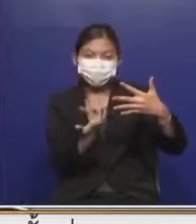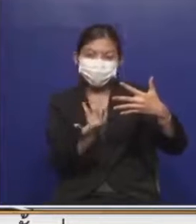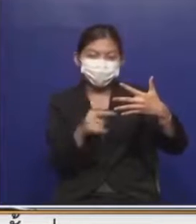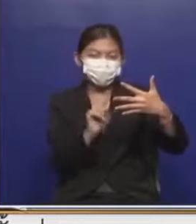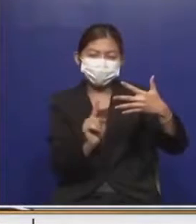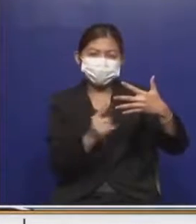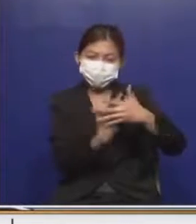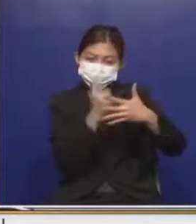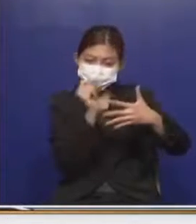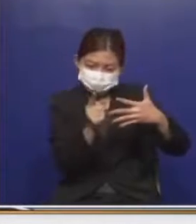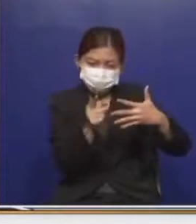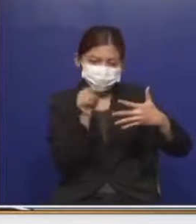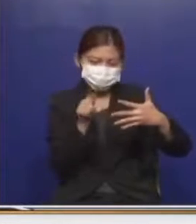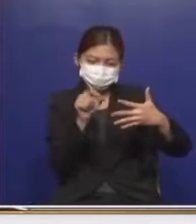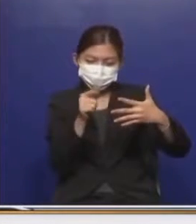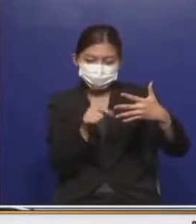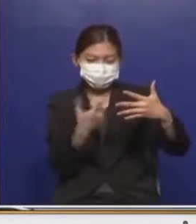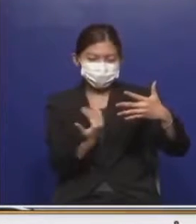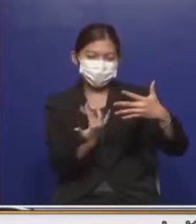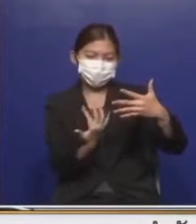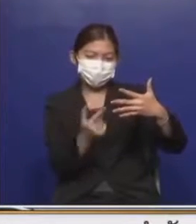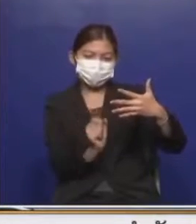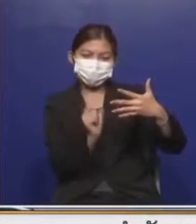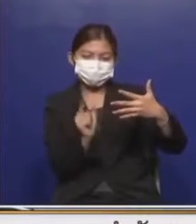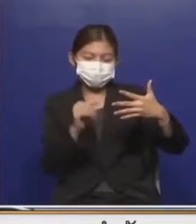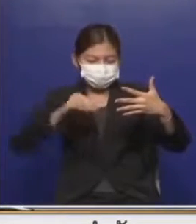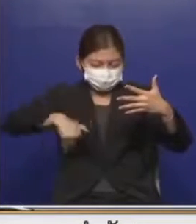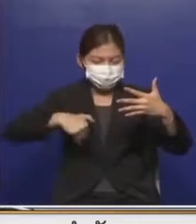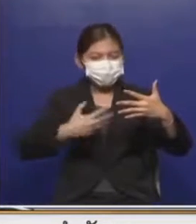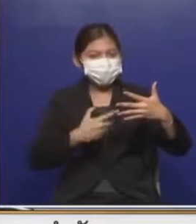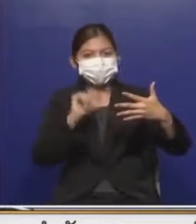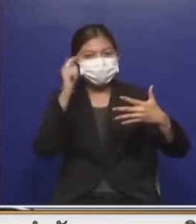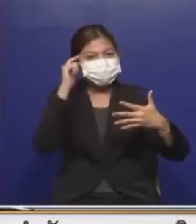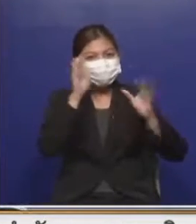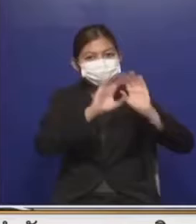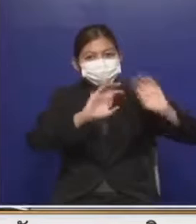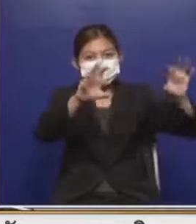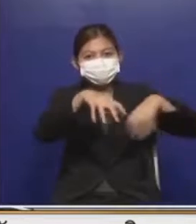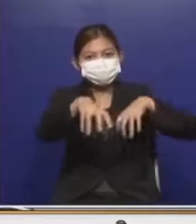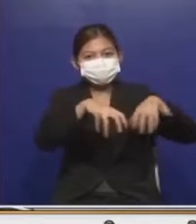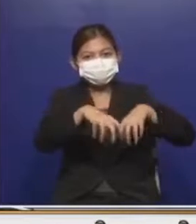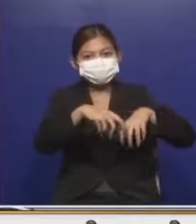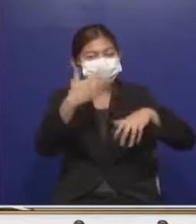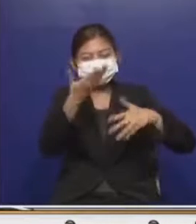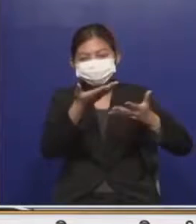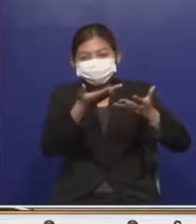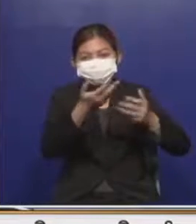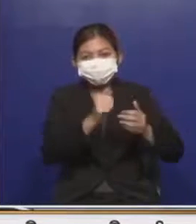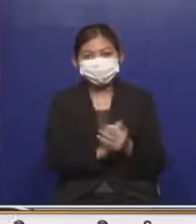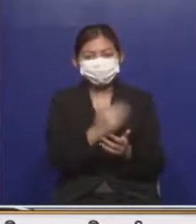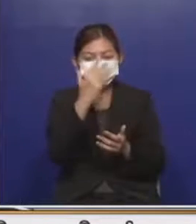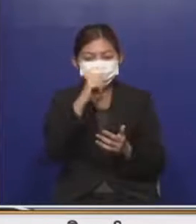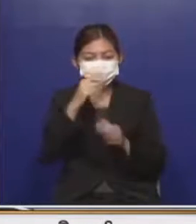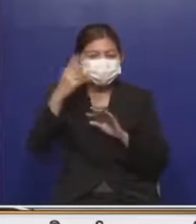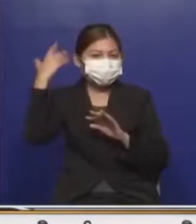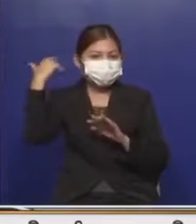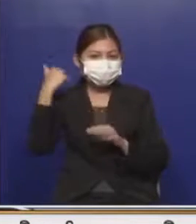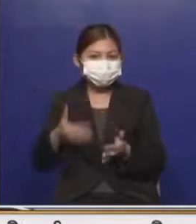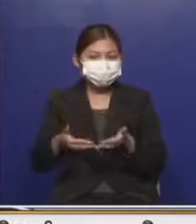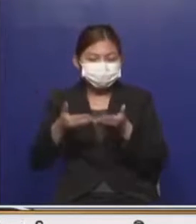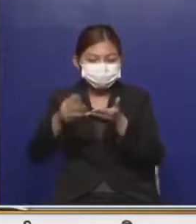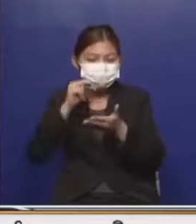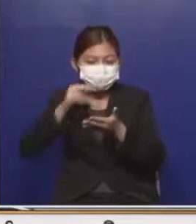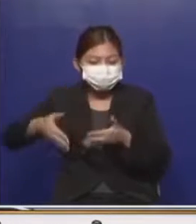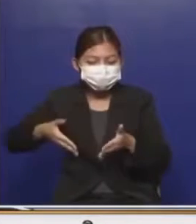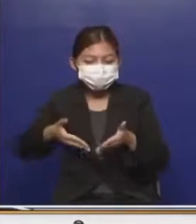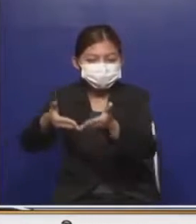วรจ่ายถ้าจำก้ เมอปีงบประมาณก่อนกวาจะตัดเลือดำน้ำได้ยากเย็แสนสถัตว์